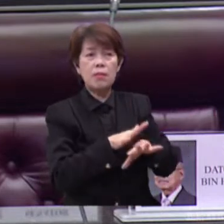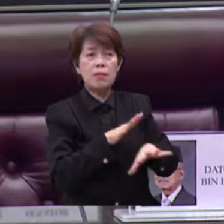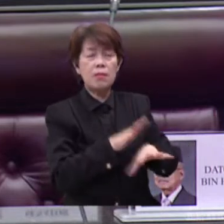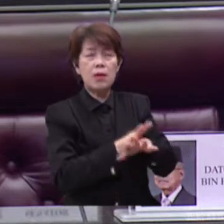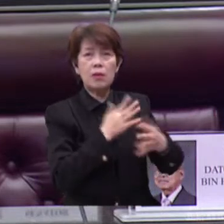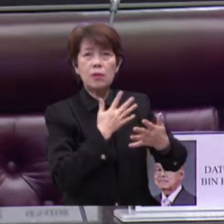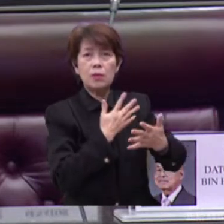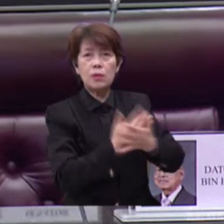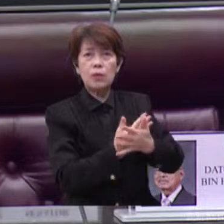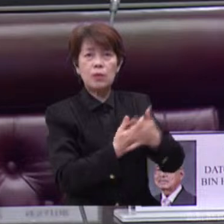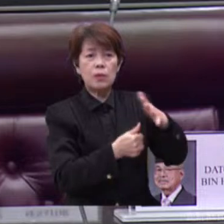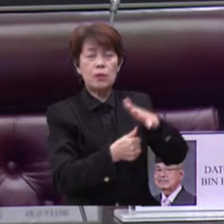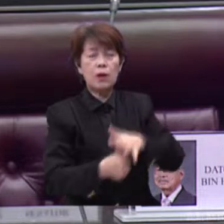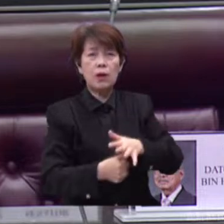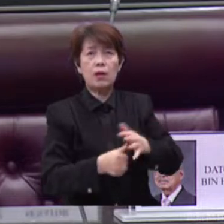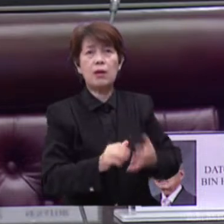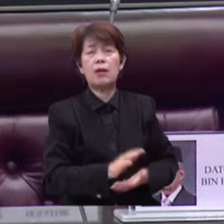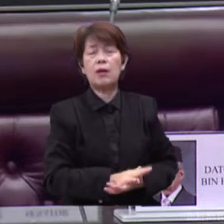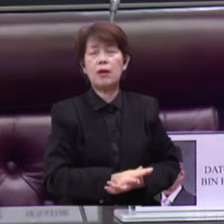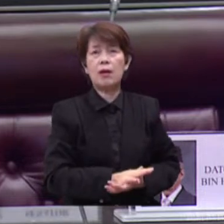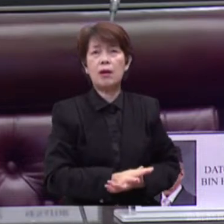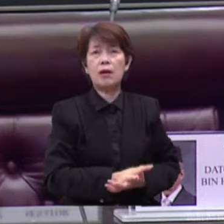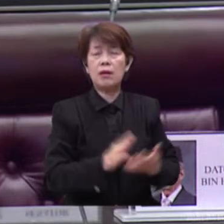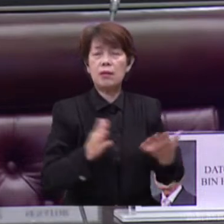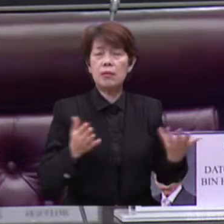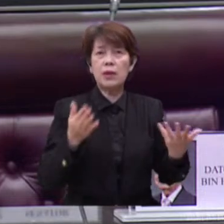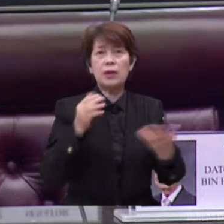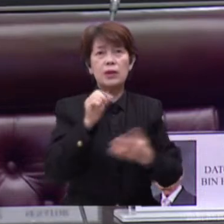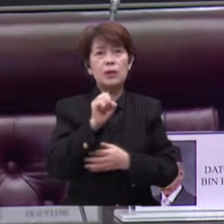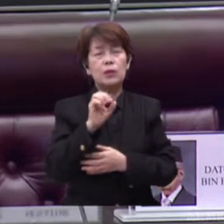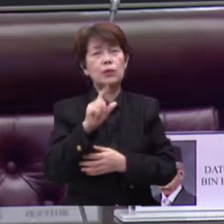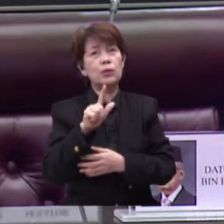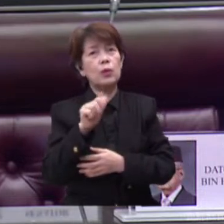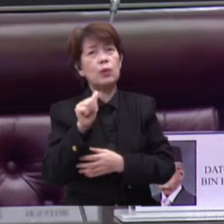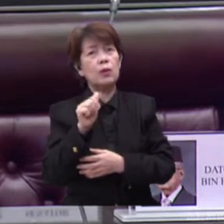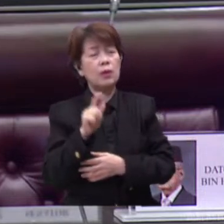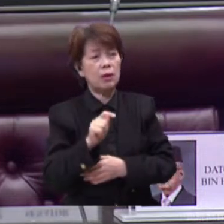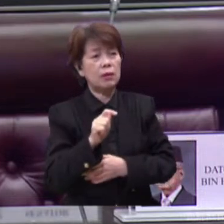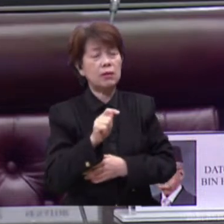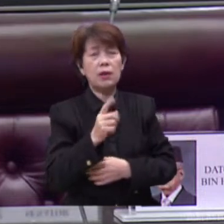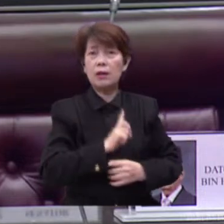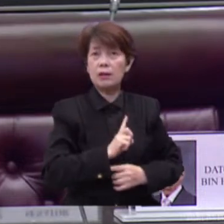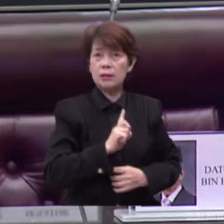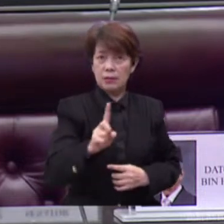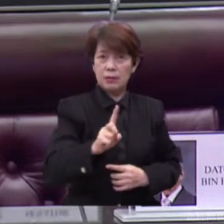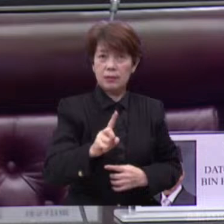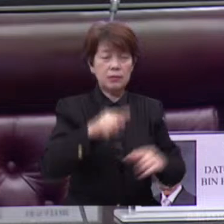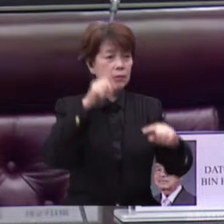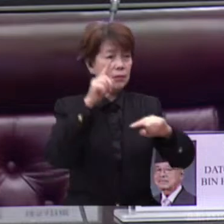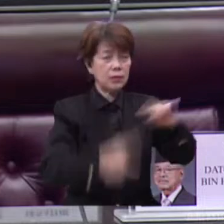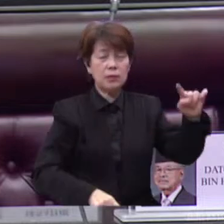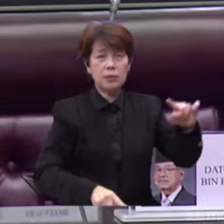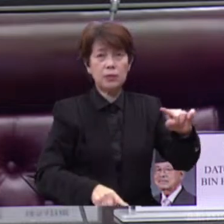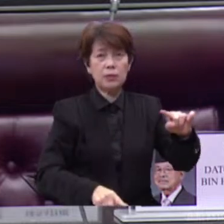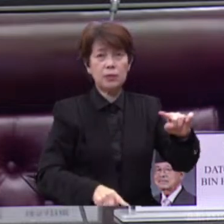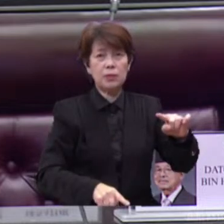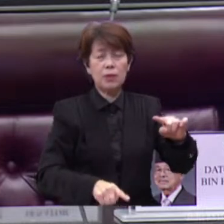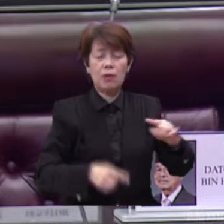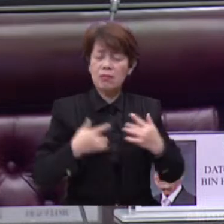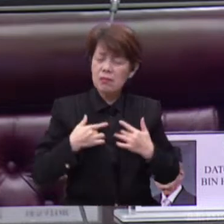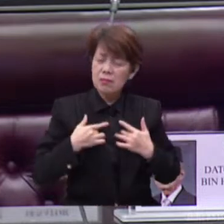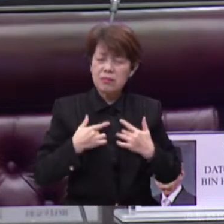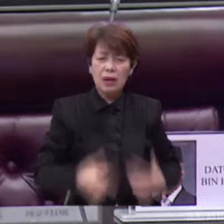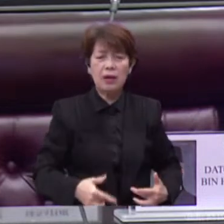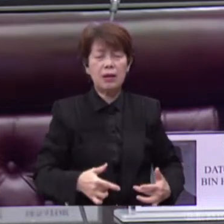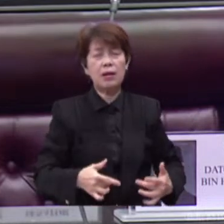tidak mensalatkan salat jenazah dia karena dalam Islam ini tidak boleh kita berputus asa dengan apa yang